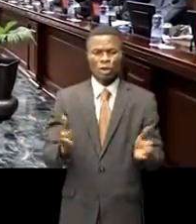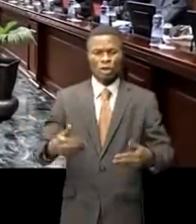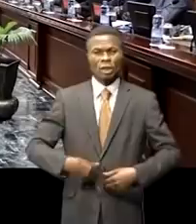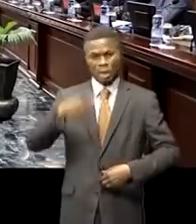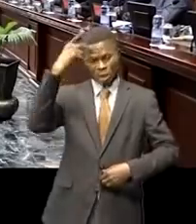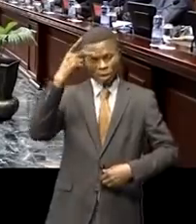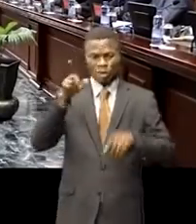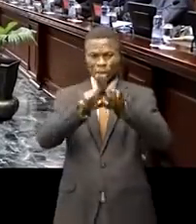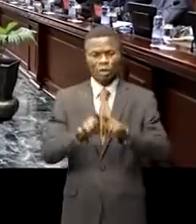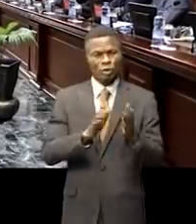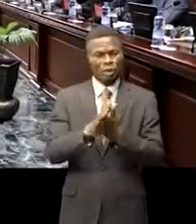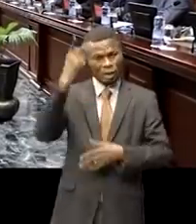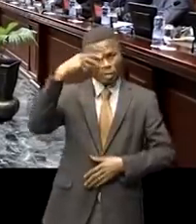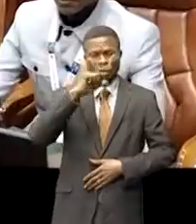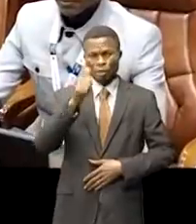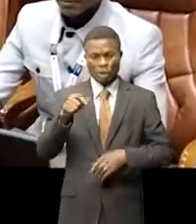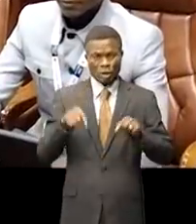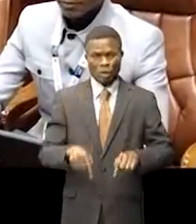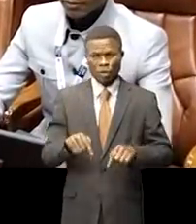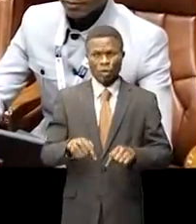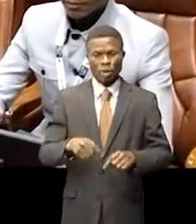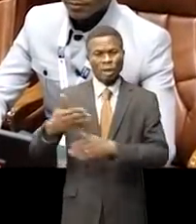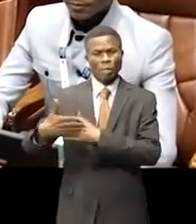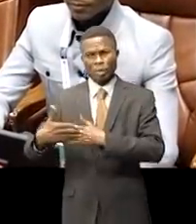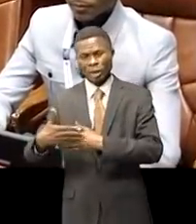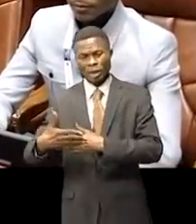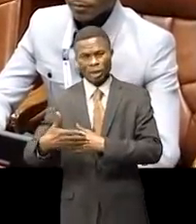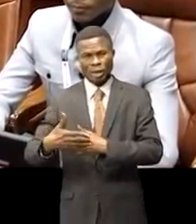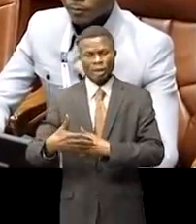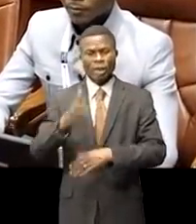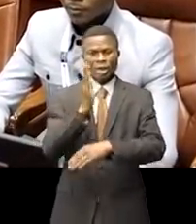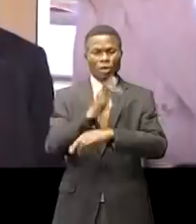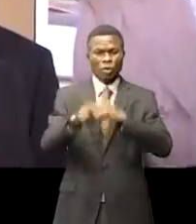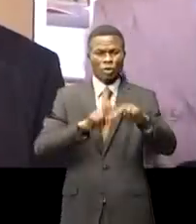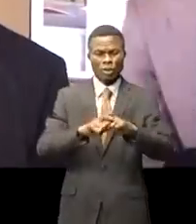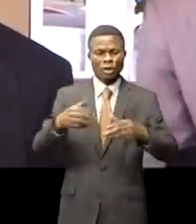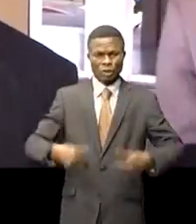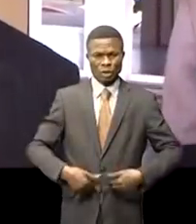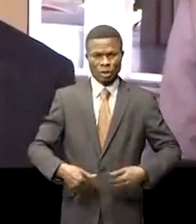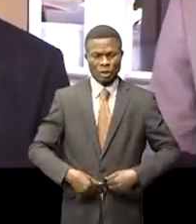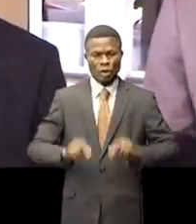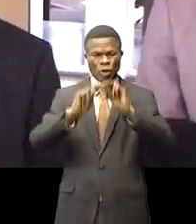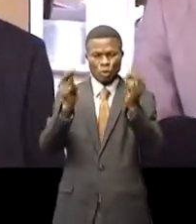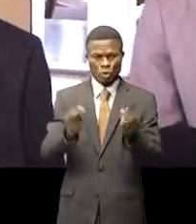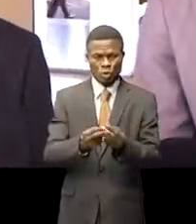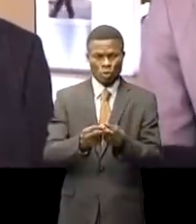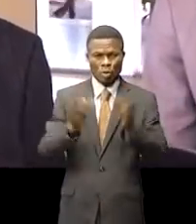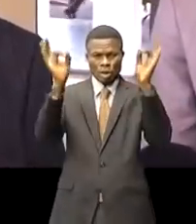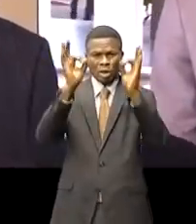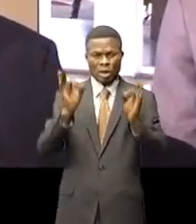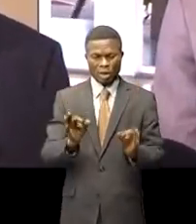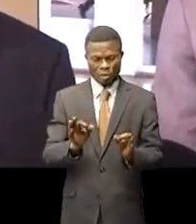apolitique et aujourd'hui au côté du conseil national de la jeunesse la structure pratiquement